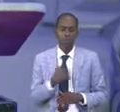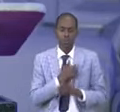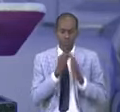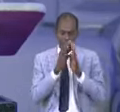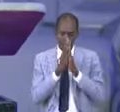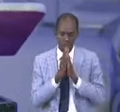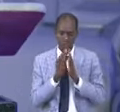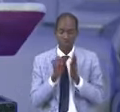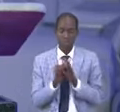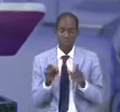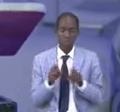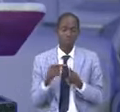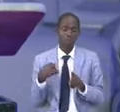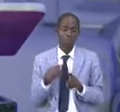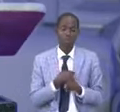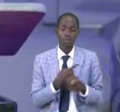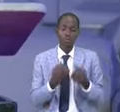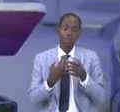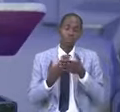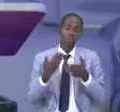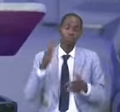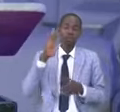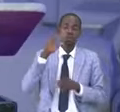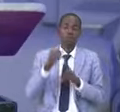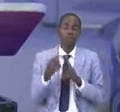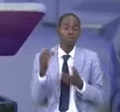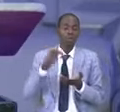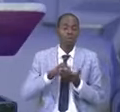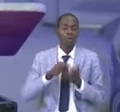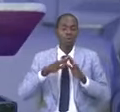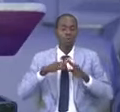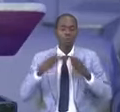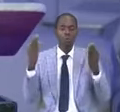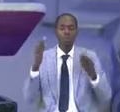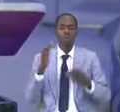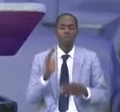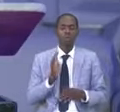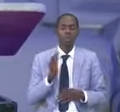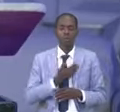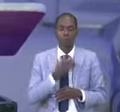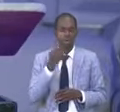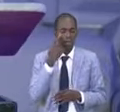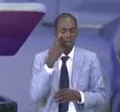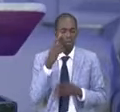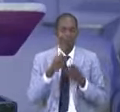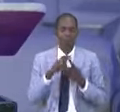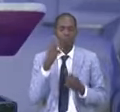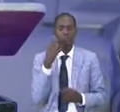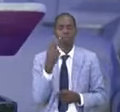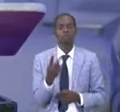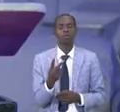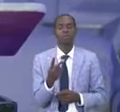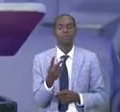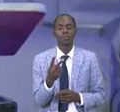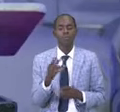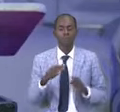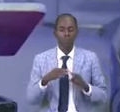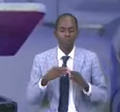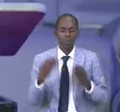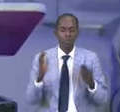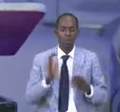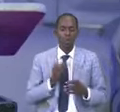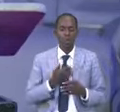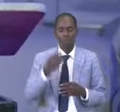à ta parole une fois encore ouvre nos yeux pour voir pour nos esprits